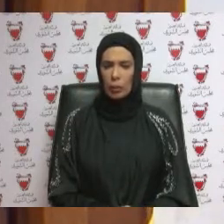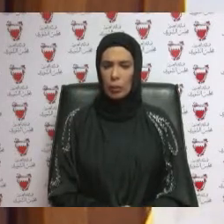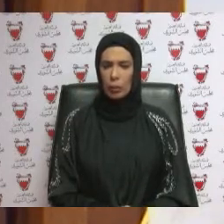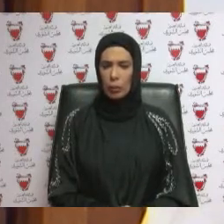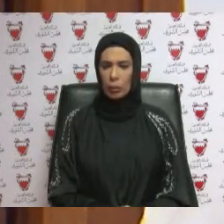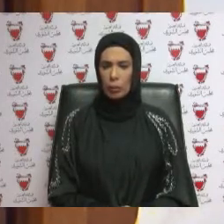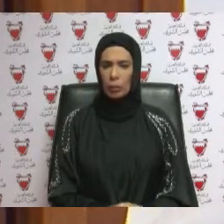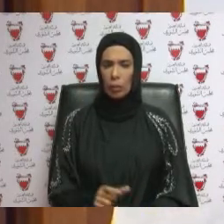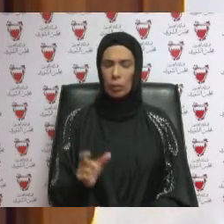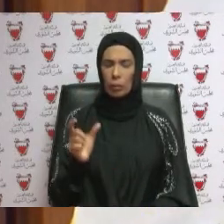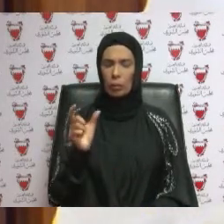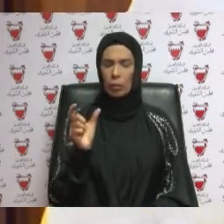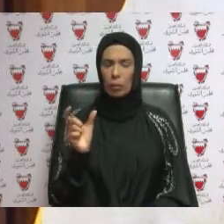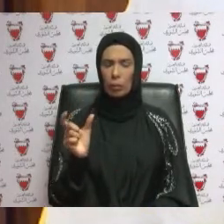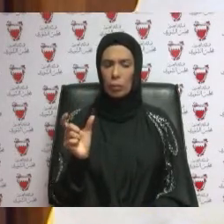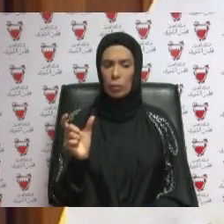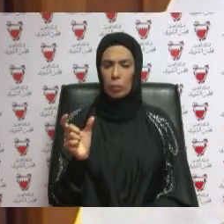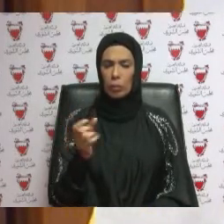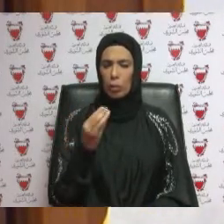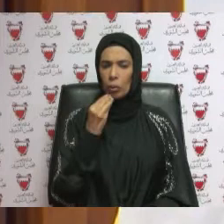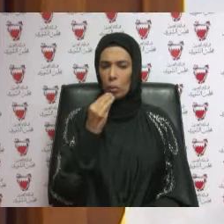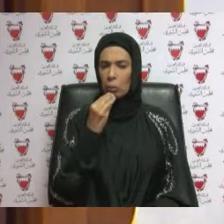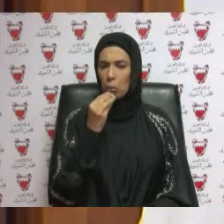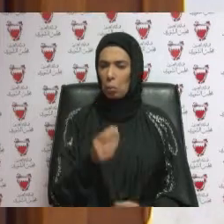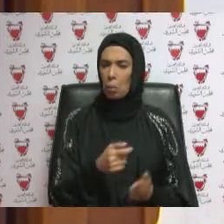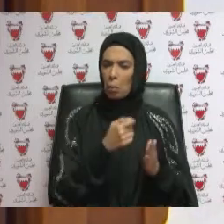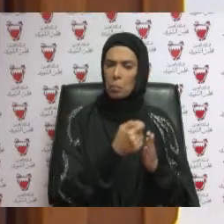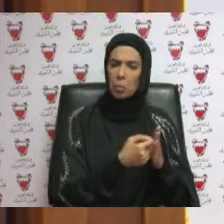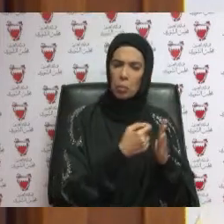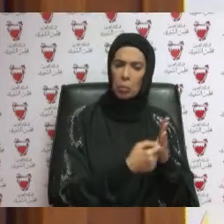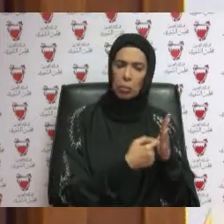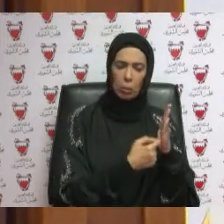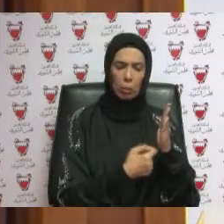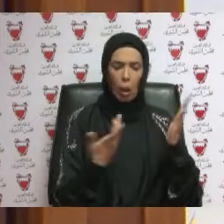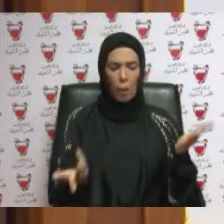وليست الكلمة الأمن الغذائي كلمة إنشائية تصاغ في الخطابات.